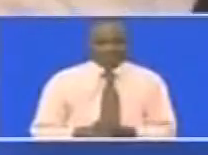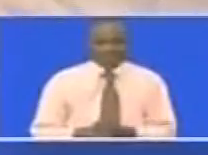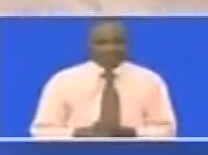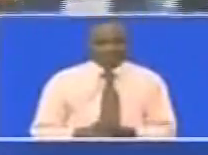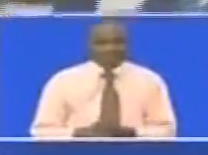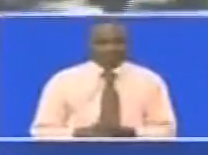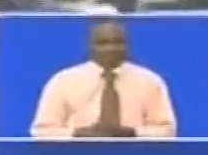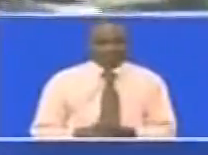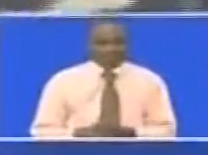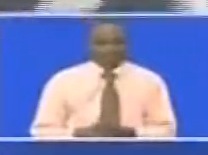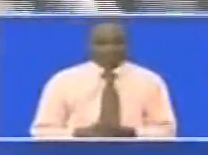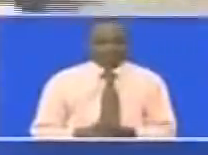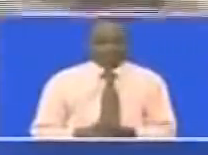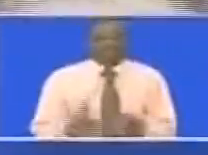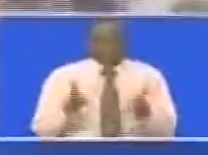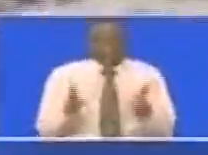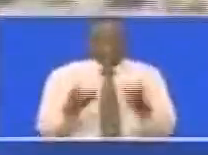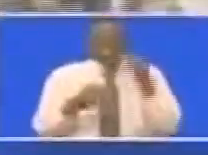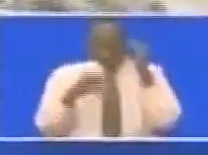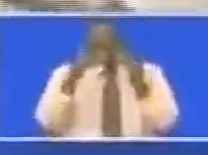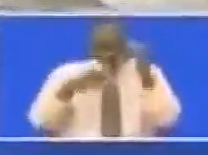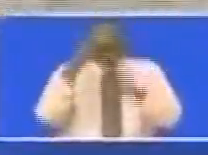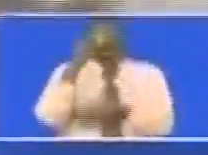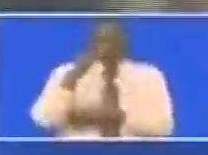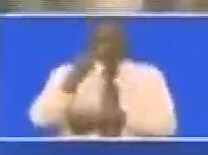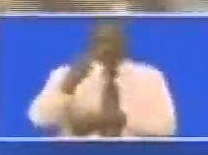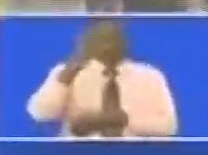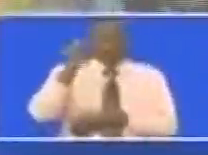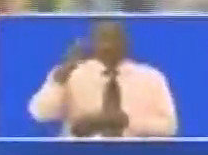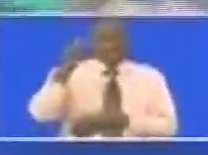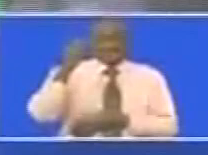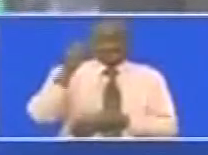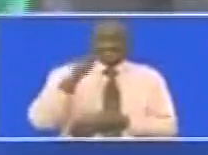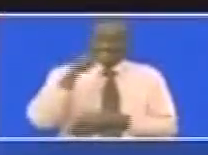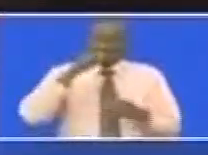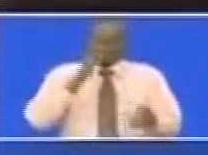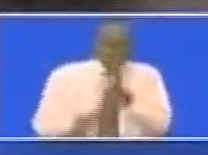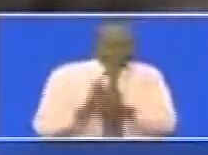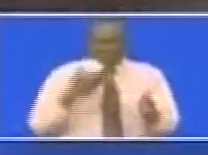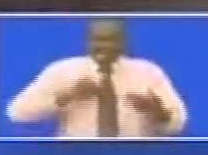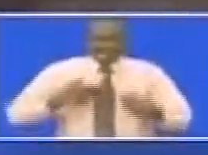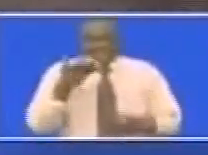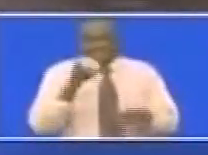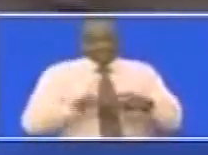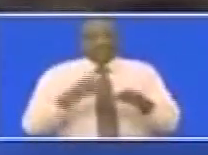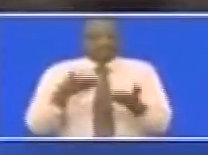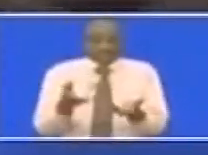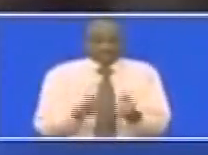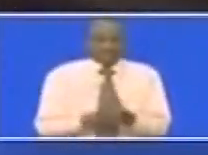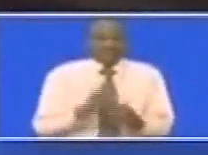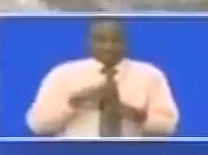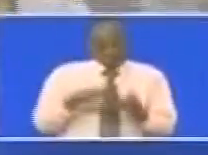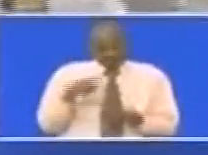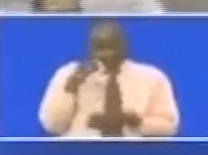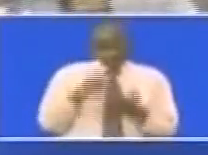notice. Kulingana na Profesa Motela, hakuna yeyote aliyejeruhiwa katika ghasia hizo. Miongoni mwa